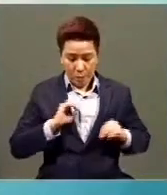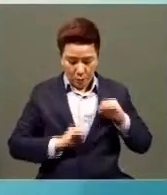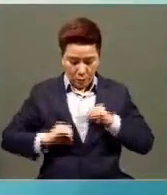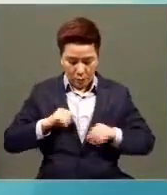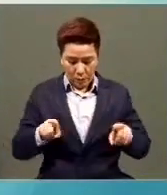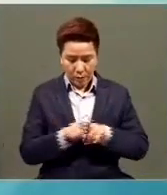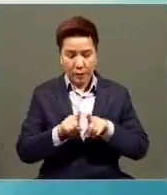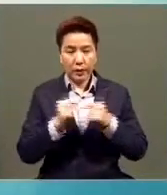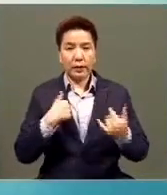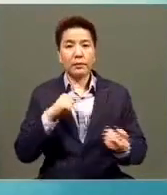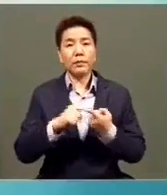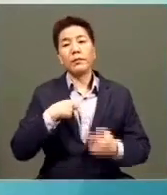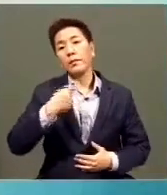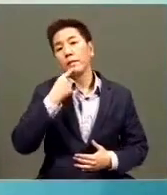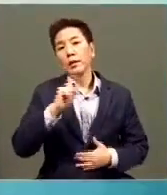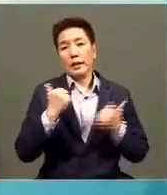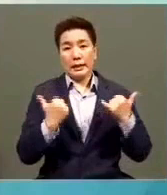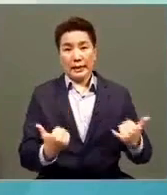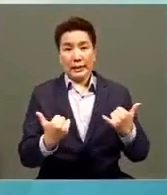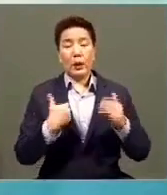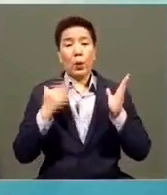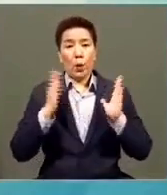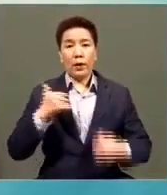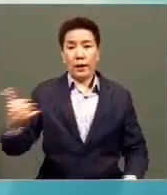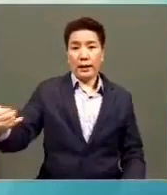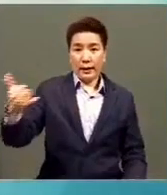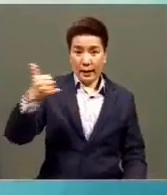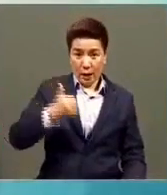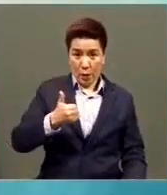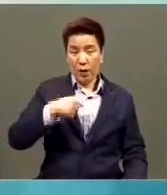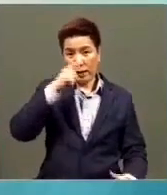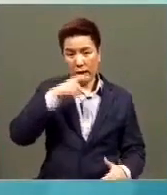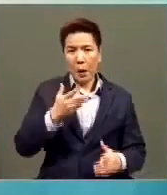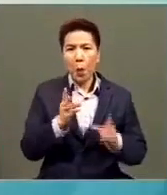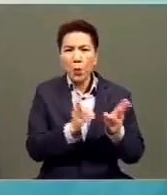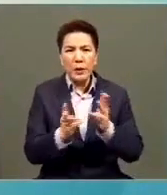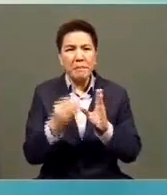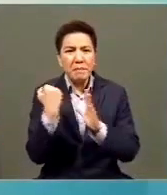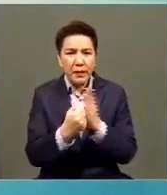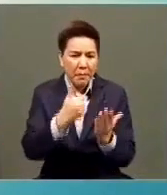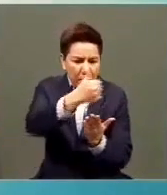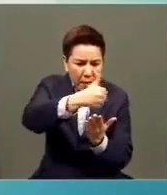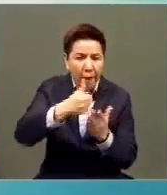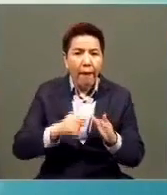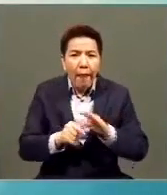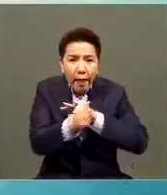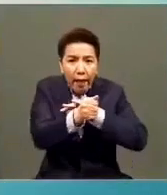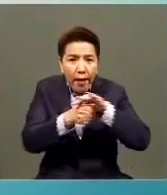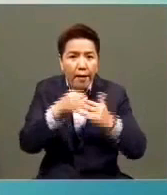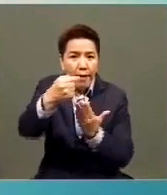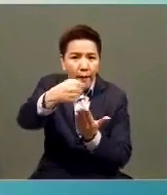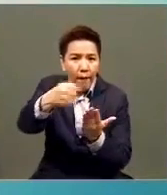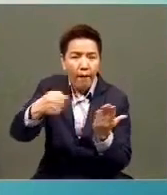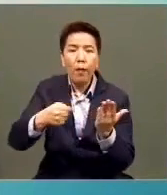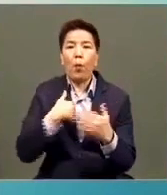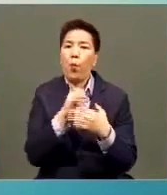องเน้นย้ำกันนะคะว่าผู้ที่เข้ามาโดยผิดกฎหมายผ่านตามชายแดนพรมแดนธรรมชาติอันนี้ยังเป็นสิ่ง